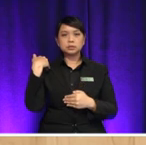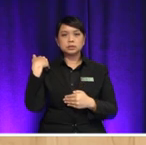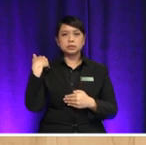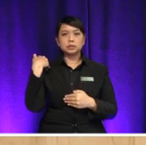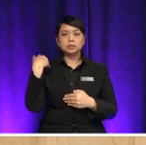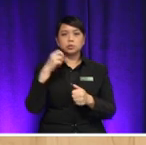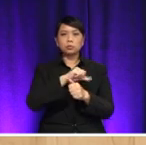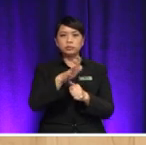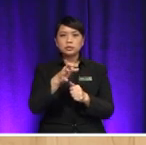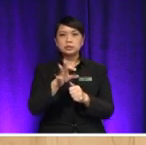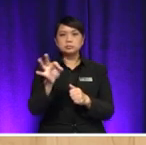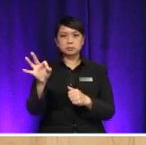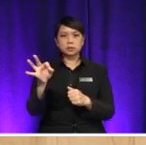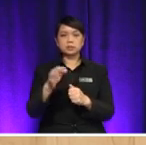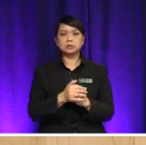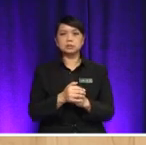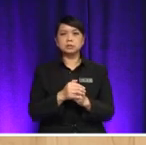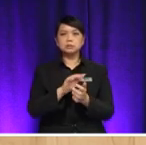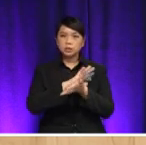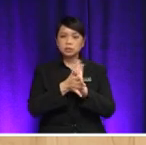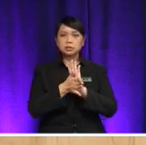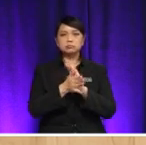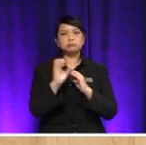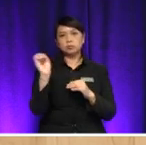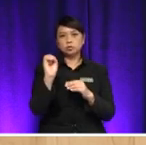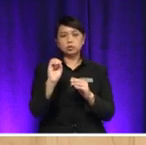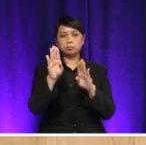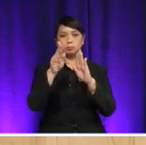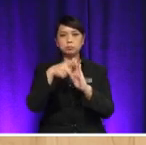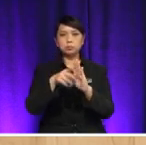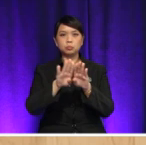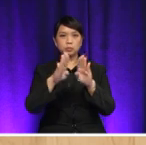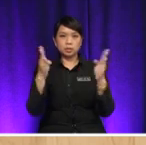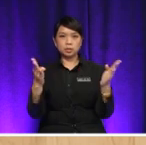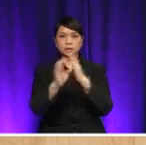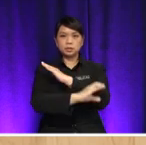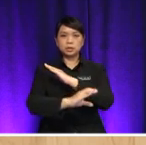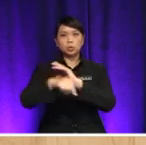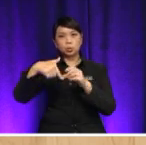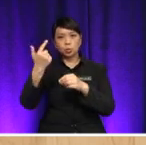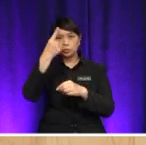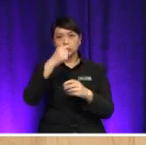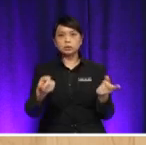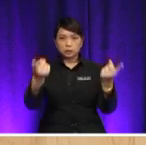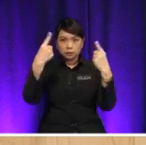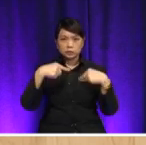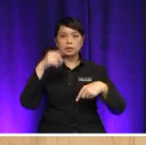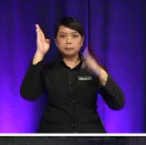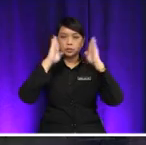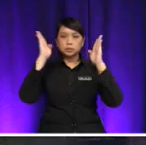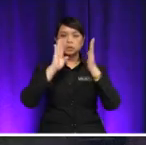dimana pastinya dia ada pembukaan negara luar untuk masuk ke negara kita jadi ini